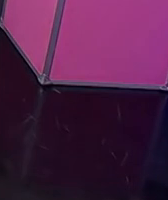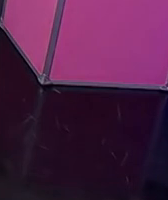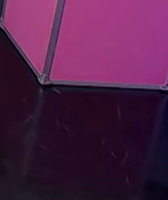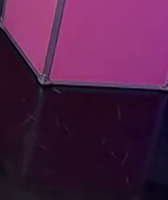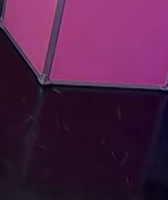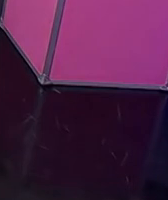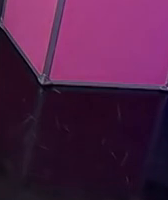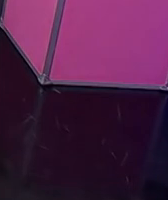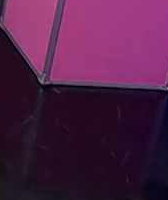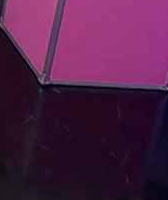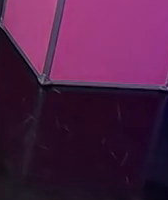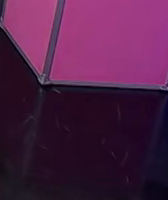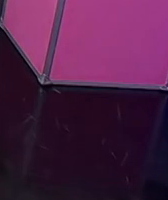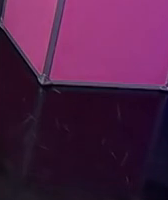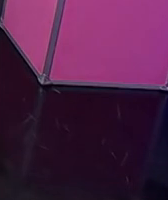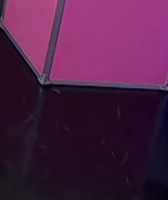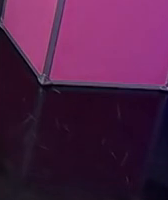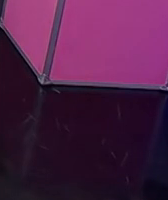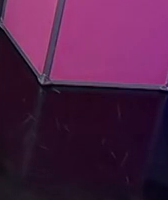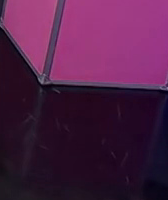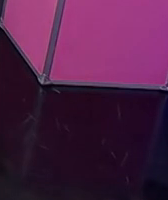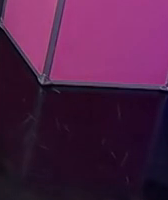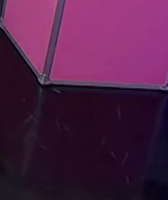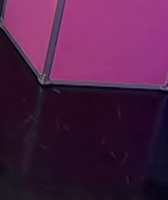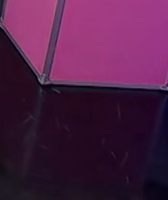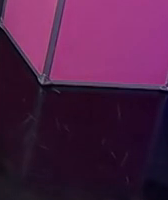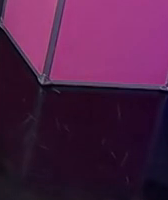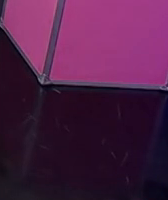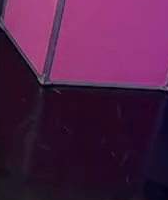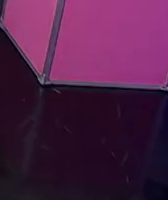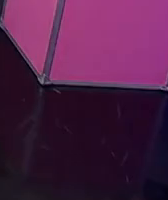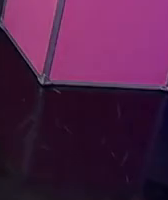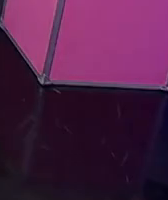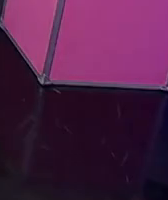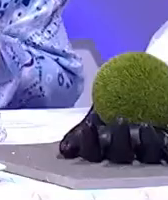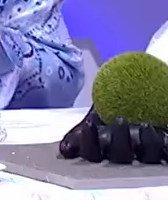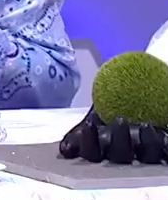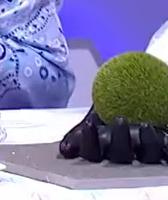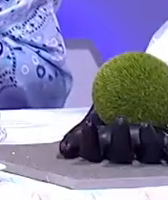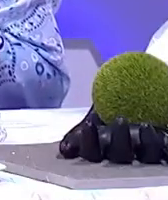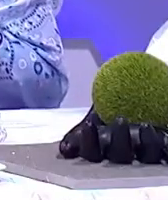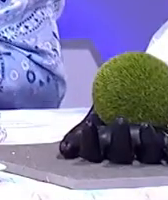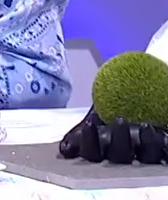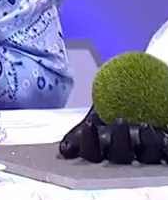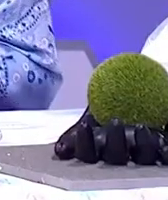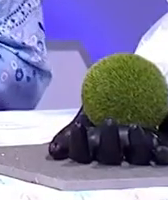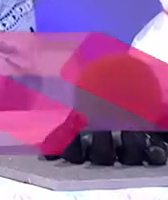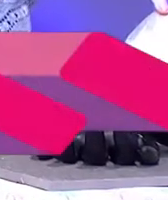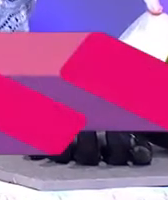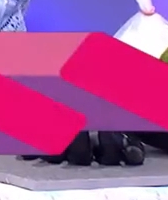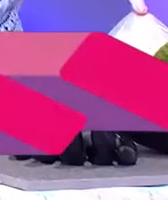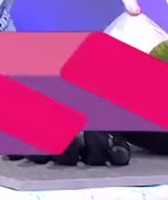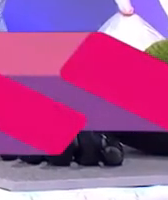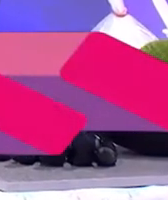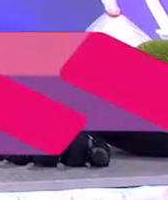membuatkan sebuah sedikit rumusan berkenaan dengan topi archvile kayak ethopia Caca ini sebenarnya apabila murid dapat mencairkan Arca